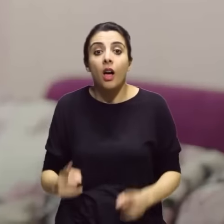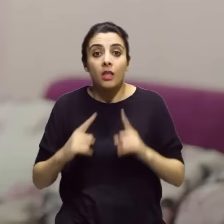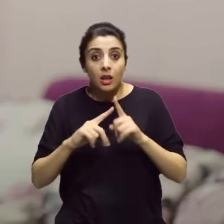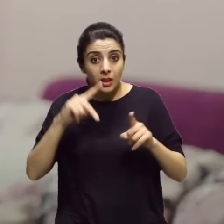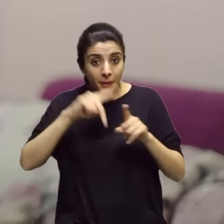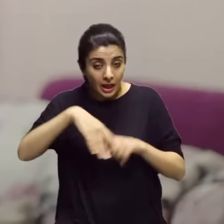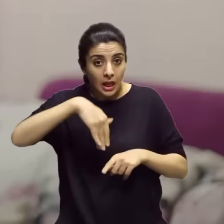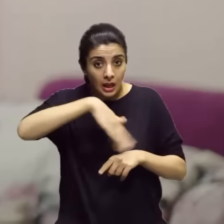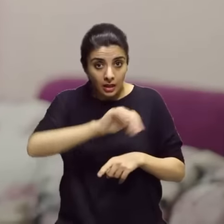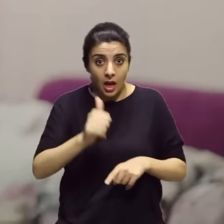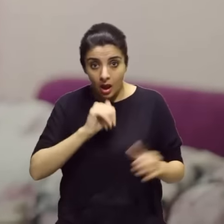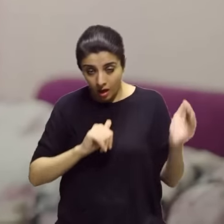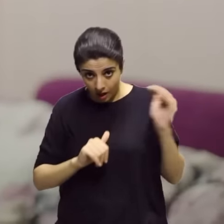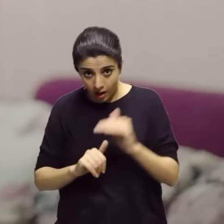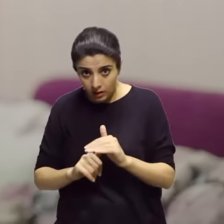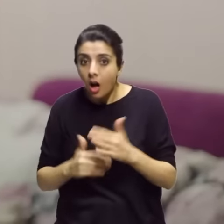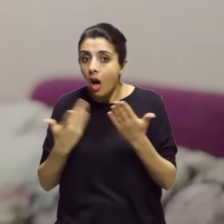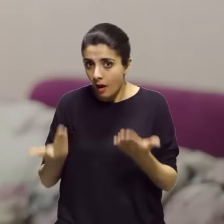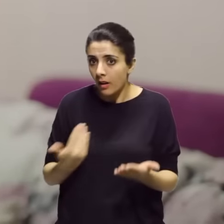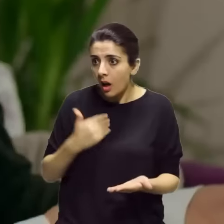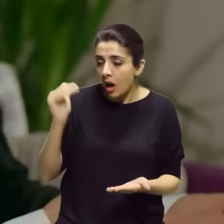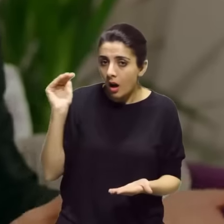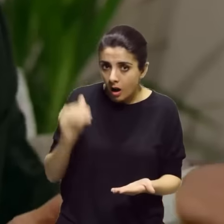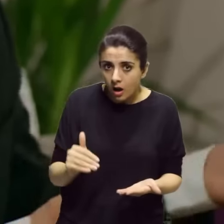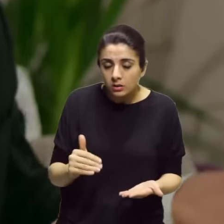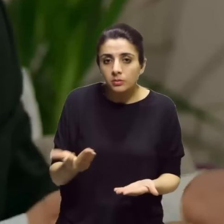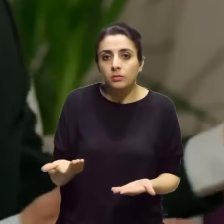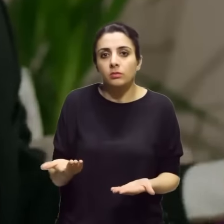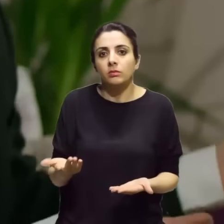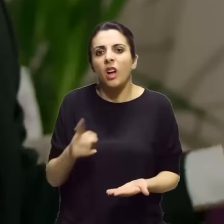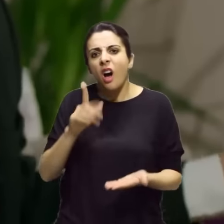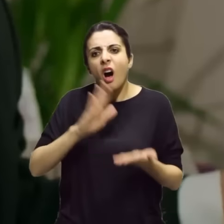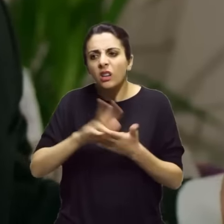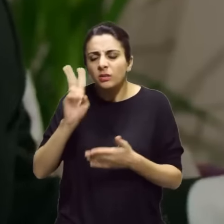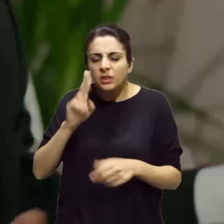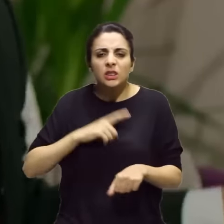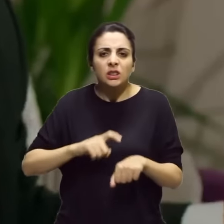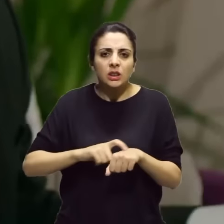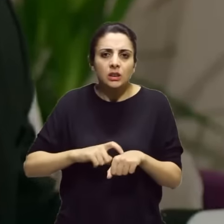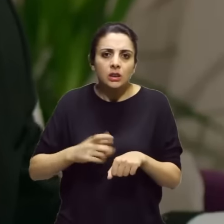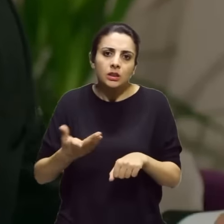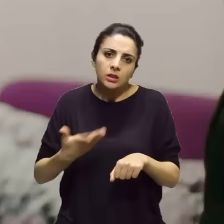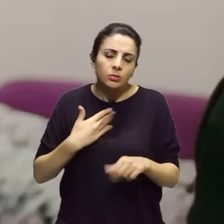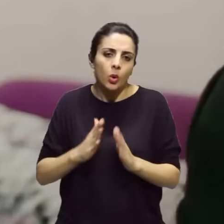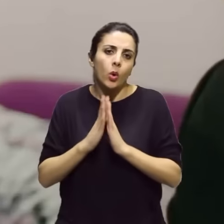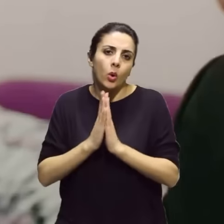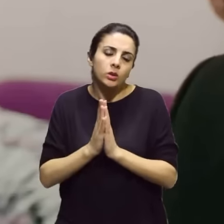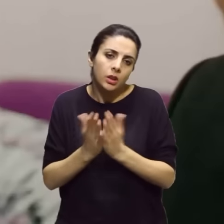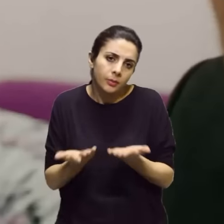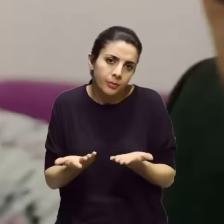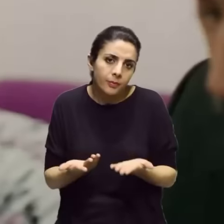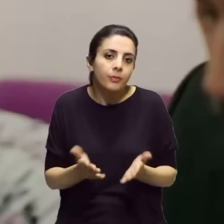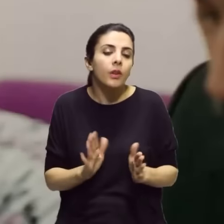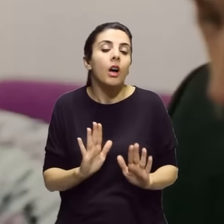taksiye bindirdikten sonra geri geldin yani. Evet öyle. Bir de arkadaşına gıcık olduğum için özür diledim.